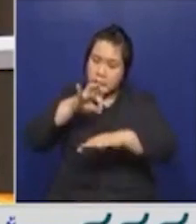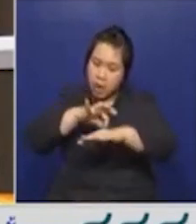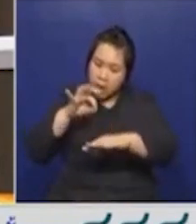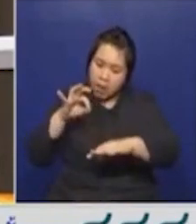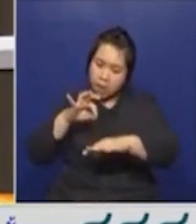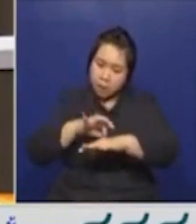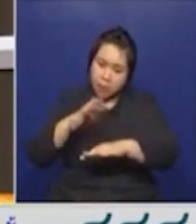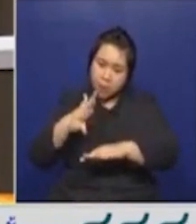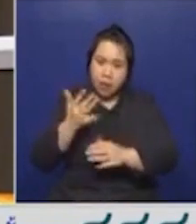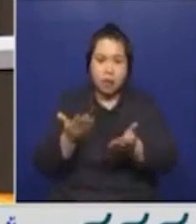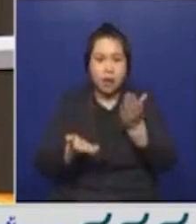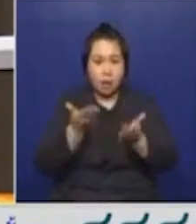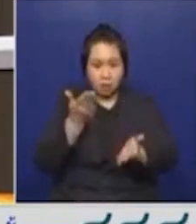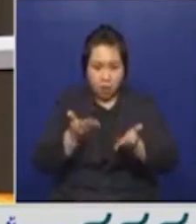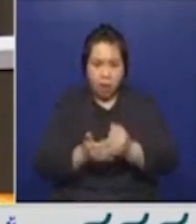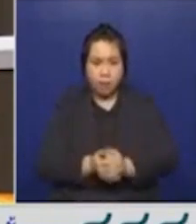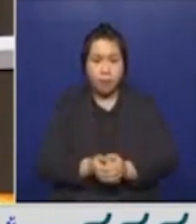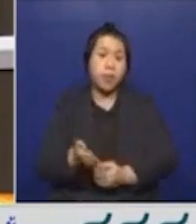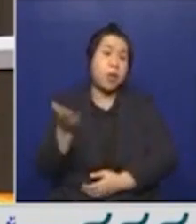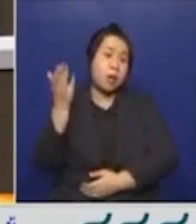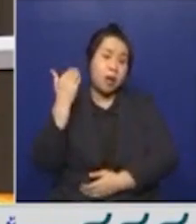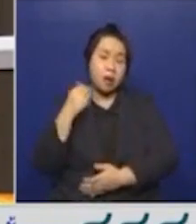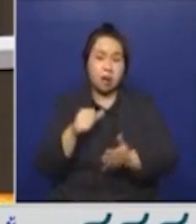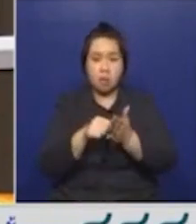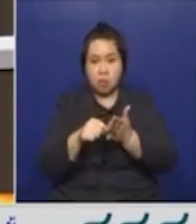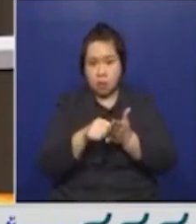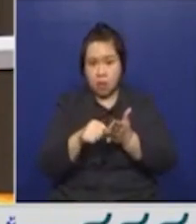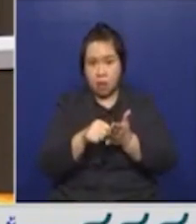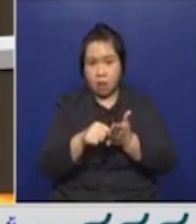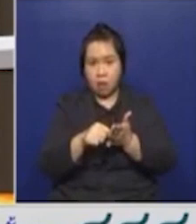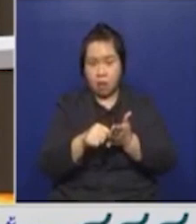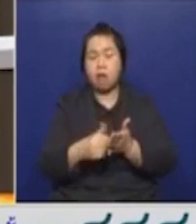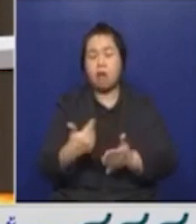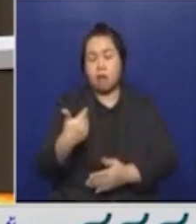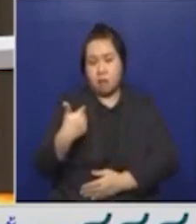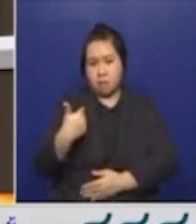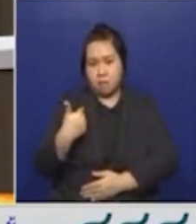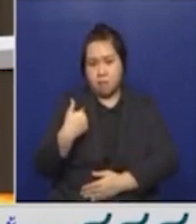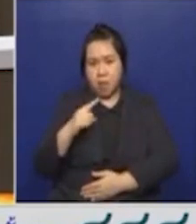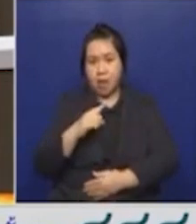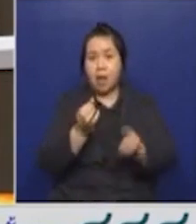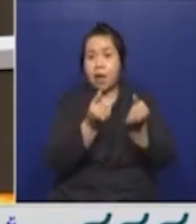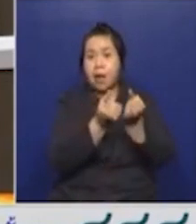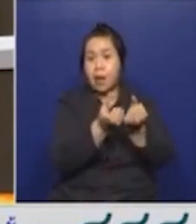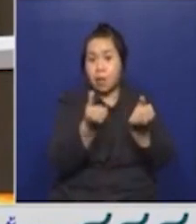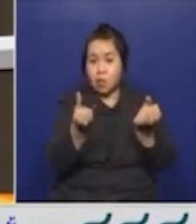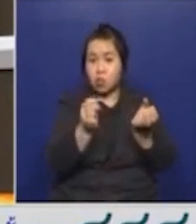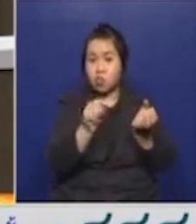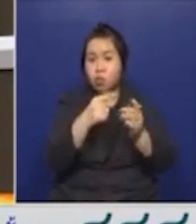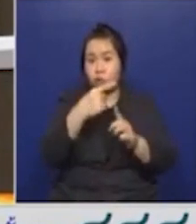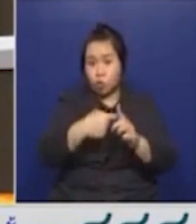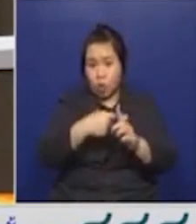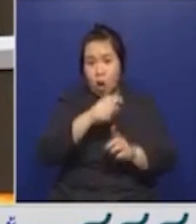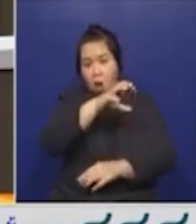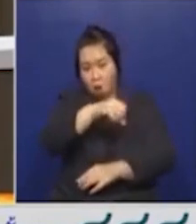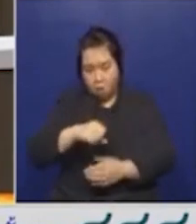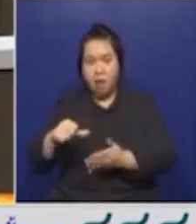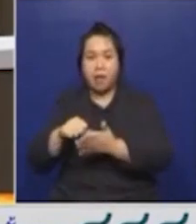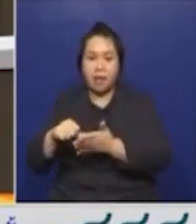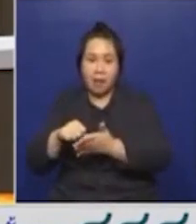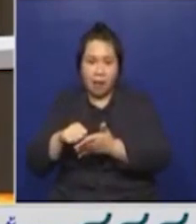ซึ่งในการแก้ไขครั้งนั้นนะคะก็ได้มีการนำรัฐธรรมนูญฉบับชั่วคราวก็เอามาแก้ไข